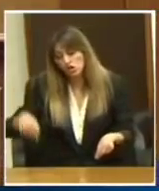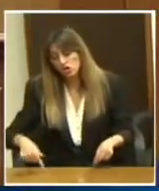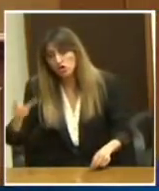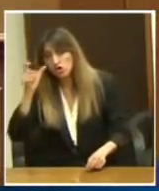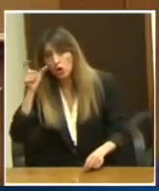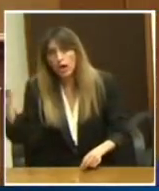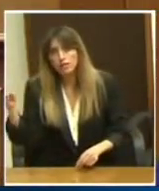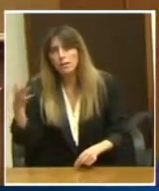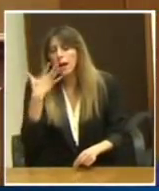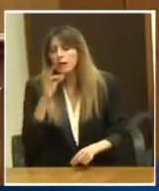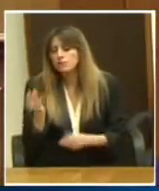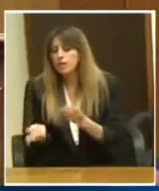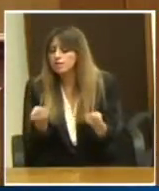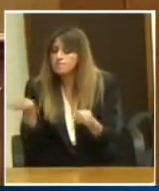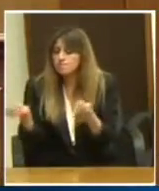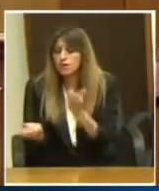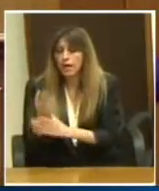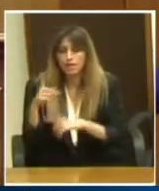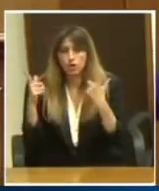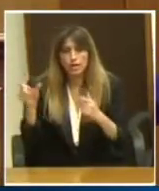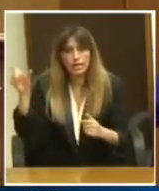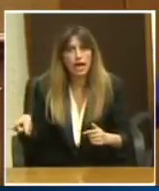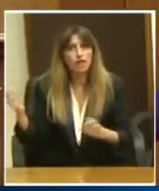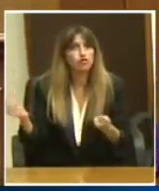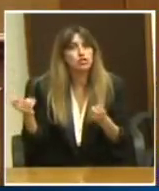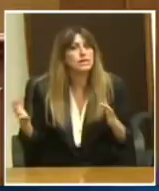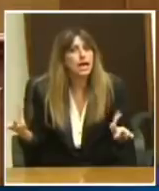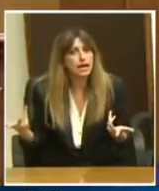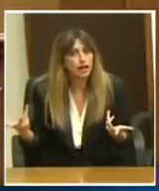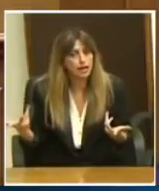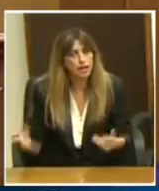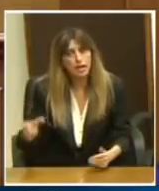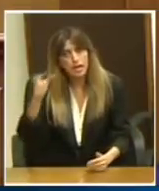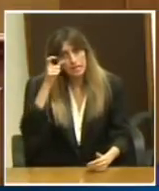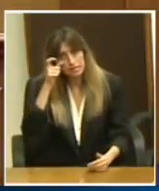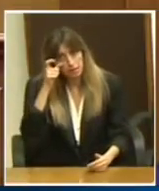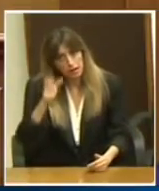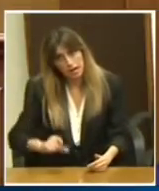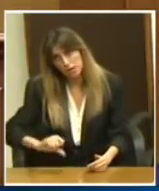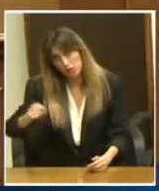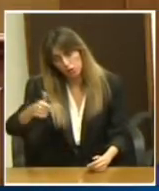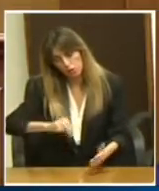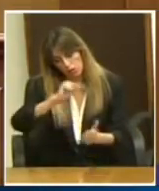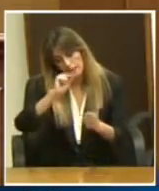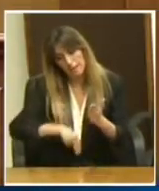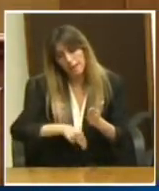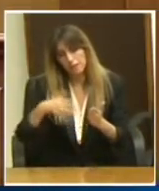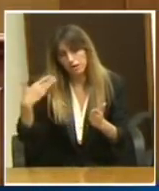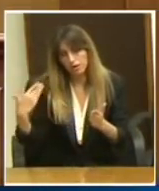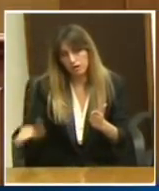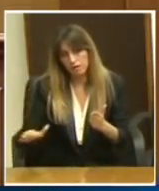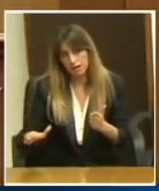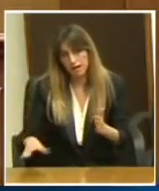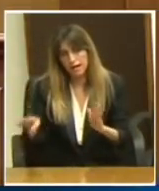έκανε? Αφού έβαλε φαρδιά πλατιά την υπογραφή του στον κοινοτικό κανονισμό